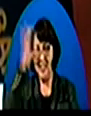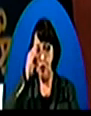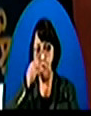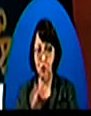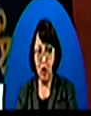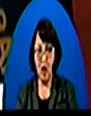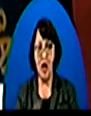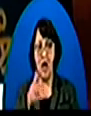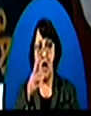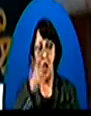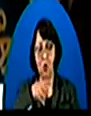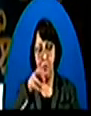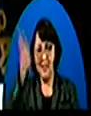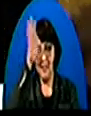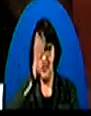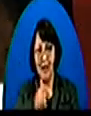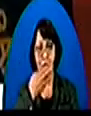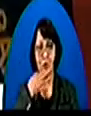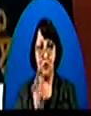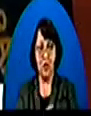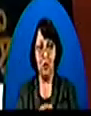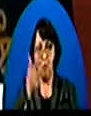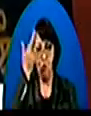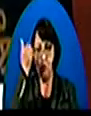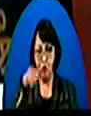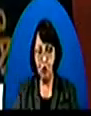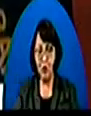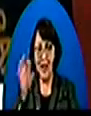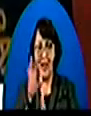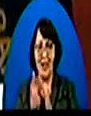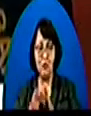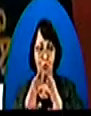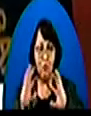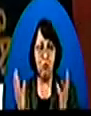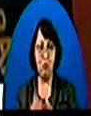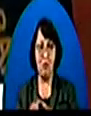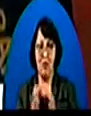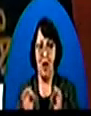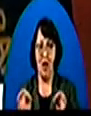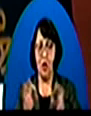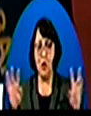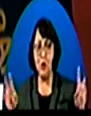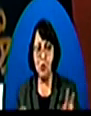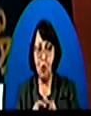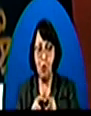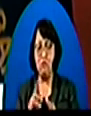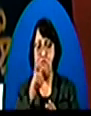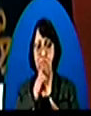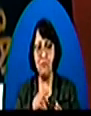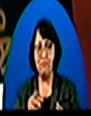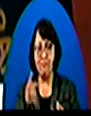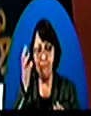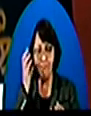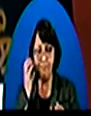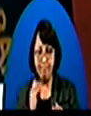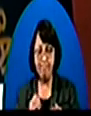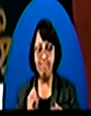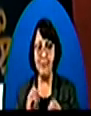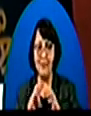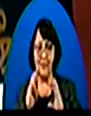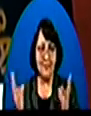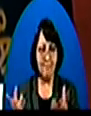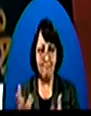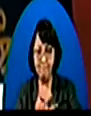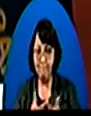тушаал гаргаж чад энэ 3 хоногийн хугацаанд хэлцсэн бүх асуудлуудаа нарийн дүн шинжилгээ хийж нэг мөр болгож бүгдээрээ